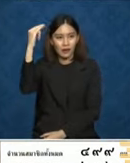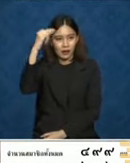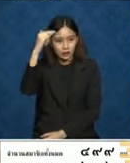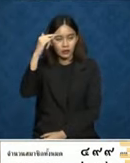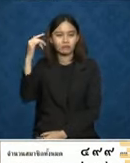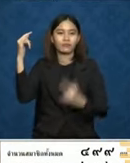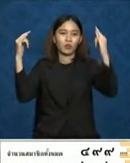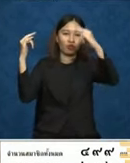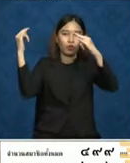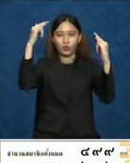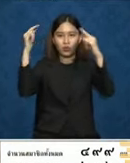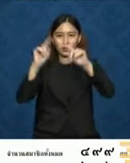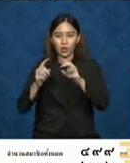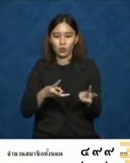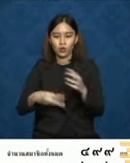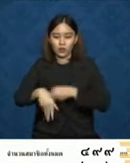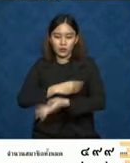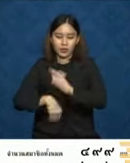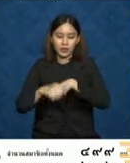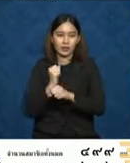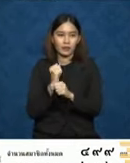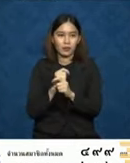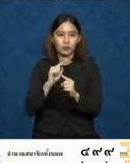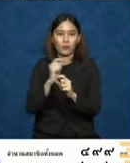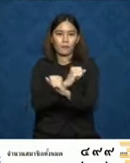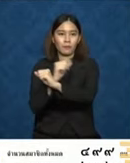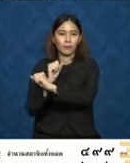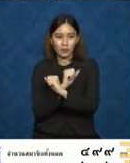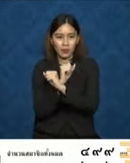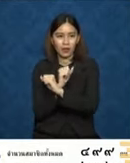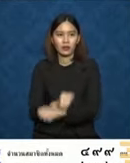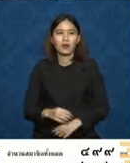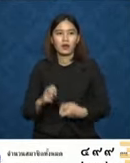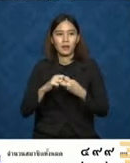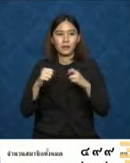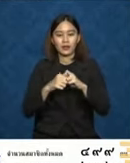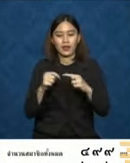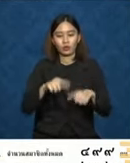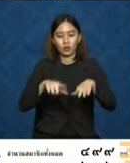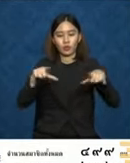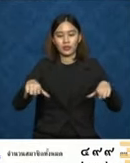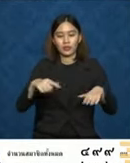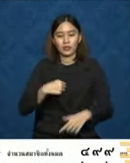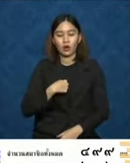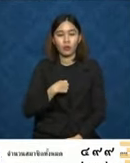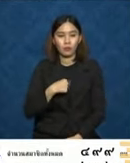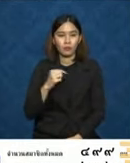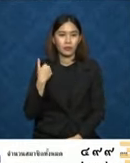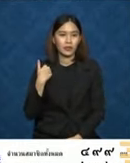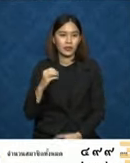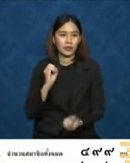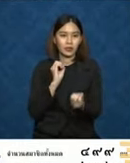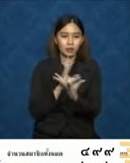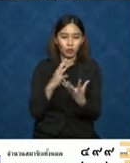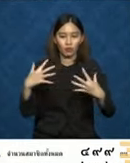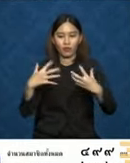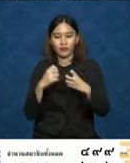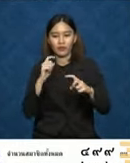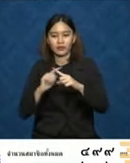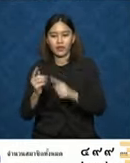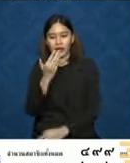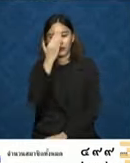จราจรทางอากาศแล้วก็วิธีการปฏิบัติรองรับด้านความปลอดภัยนะครับส่วนประเด็นปัญหาพื้นที่ในเขตดอนเมืองนะครับมีจุดเสี่ยงการเกิดอุบัติเหตุ